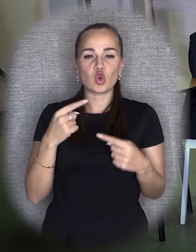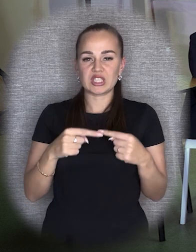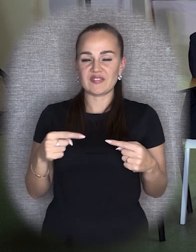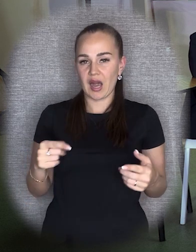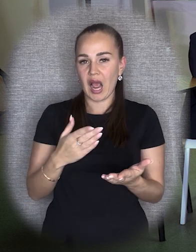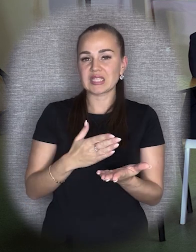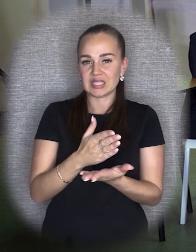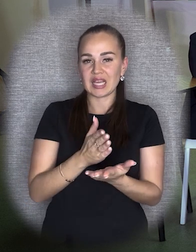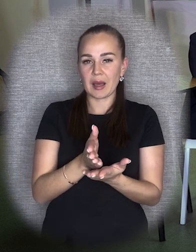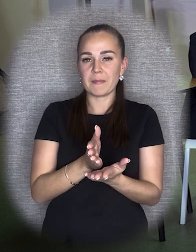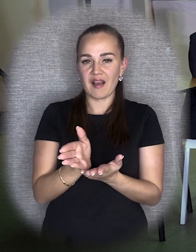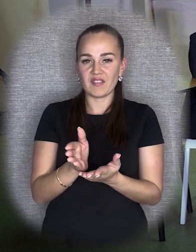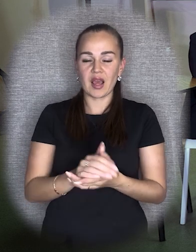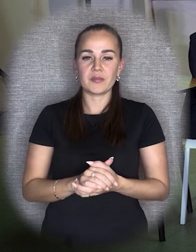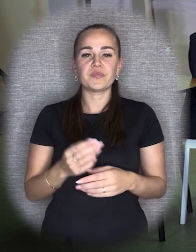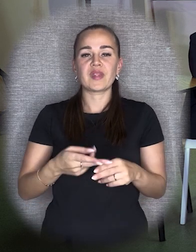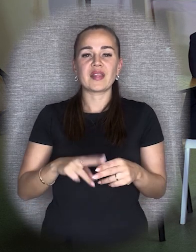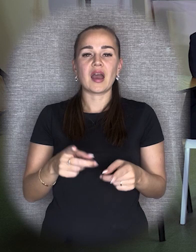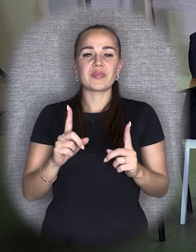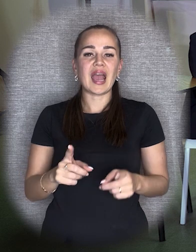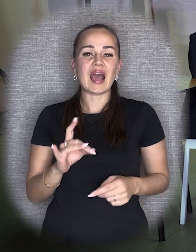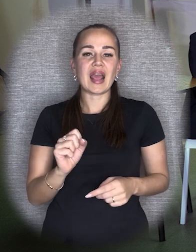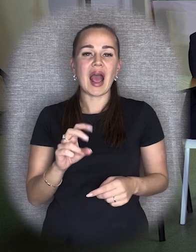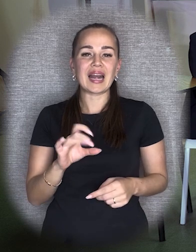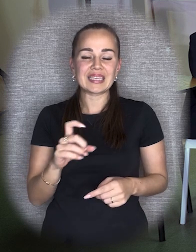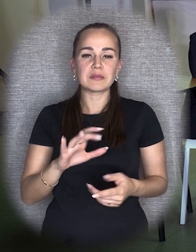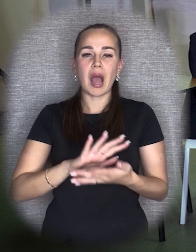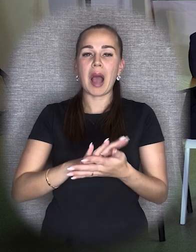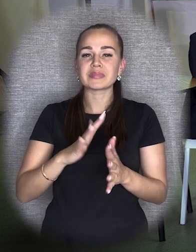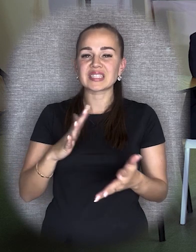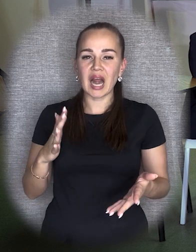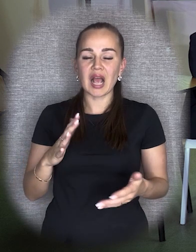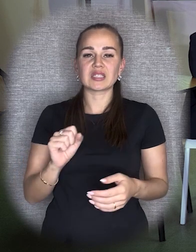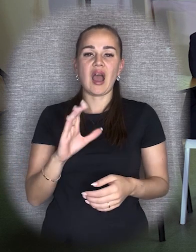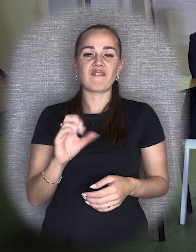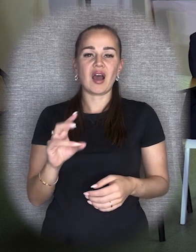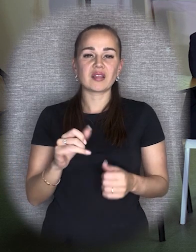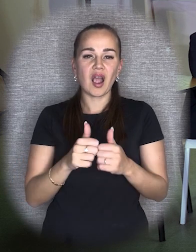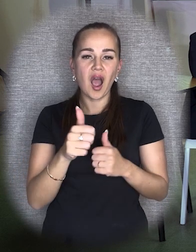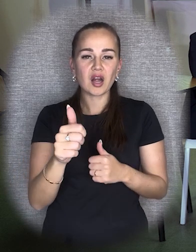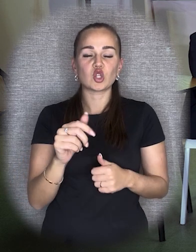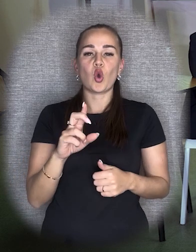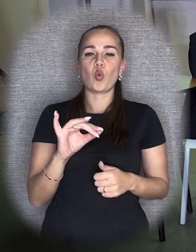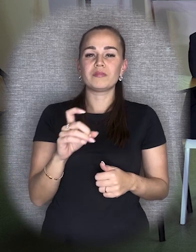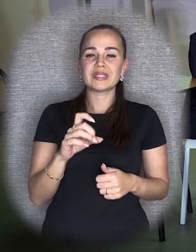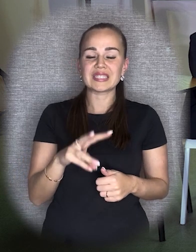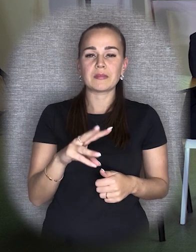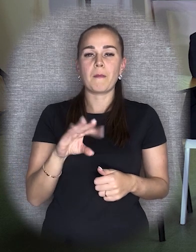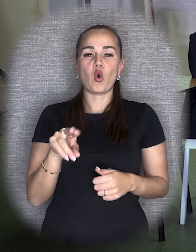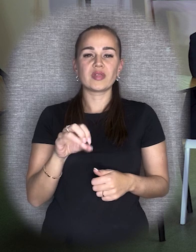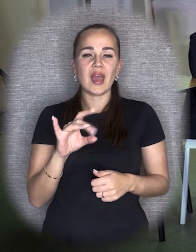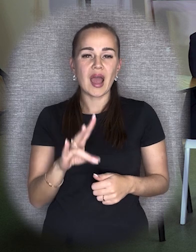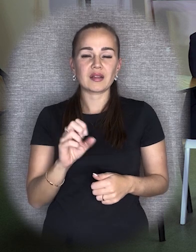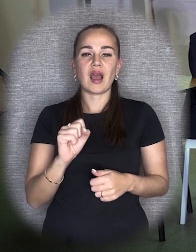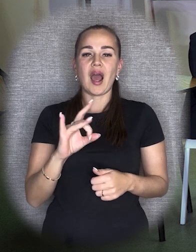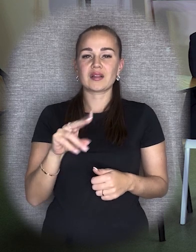направлений, да, это и реализм, и абстракции, и авангард, и кубизм, и модерн, и арт-деко,